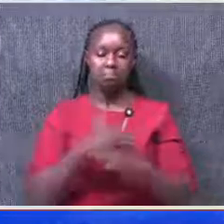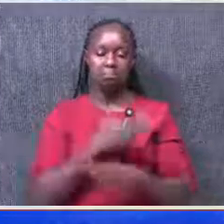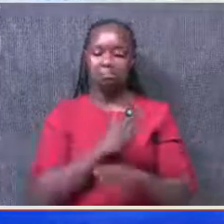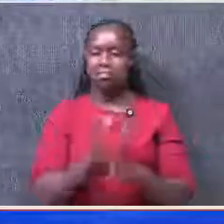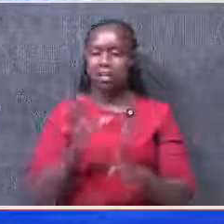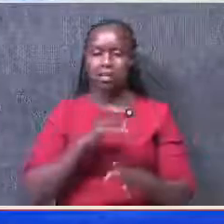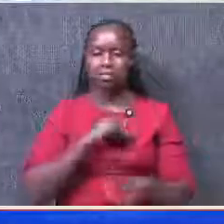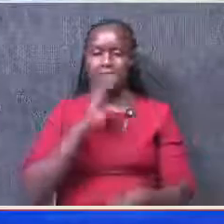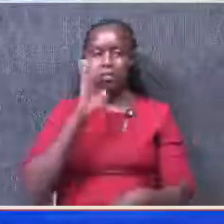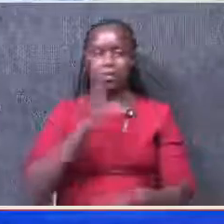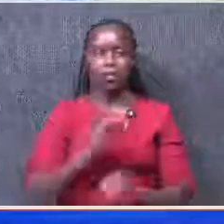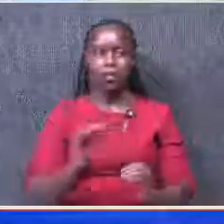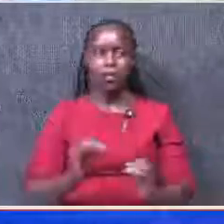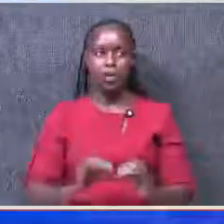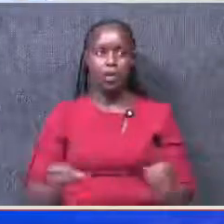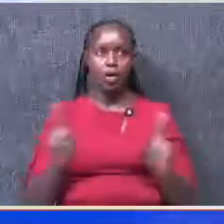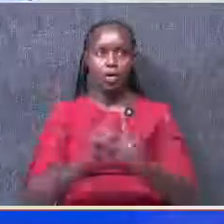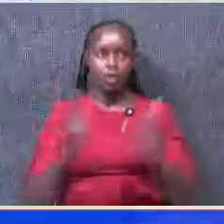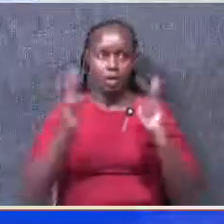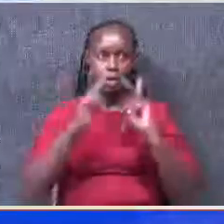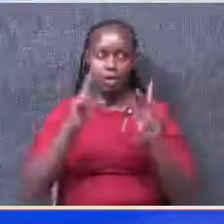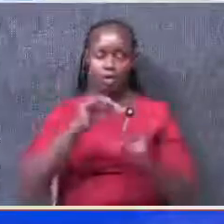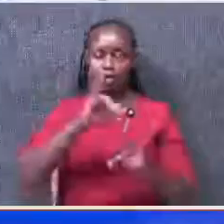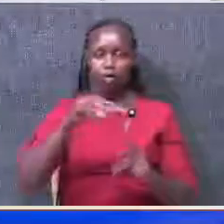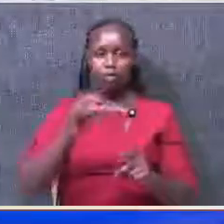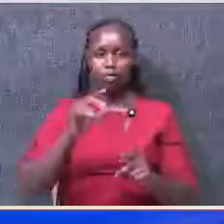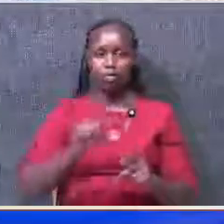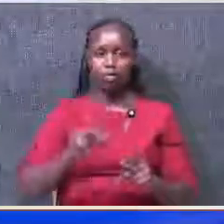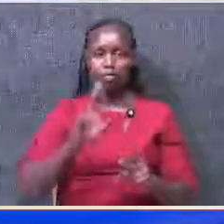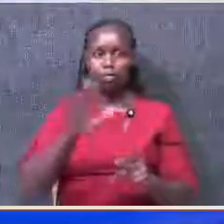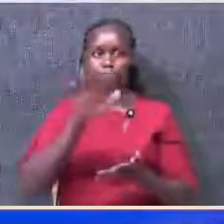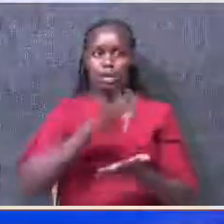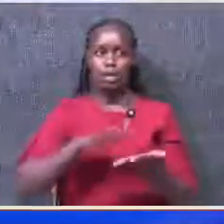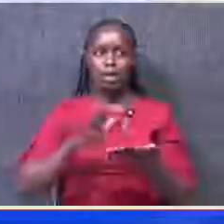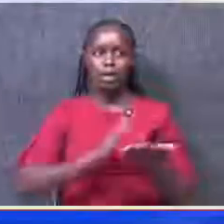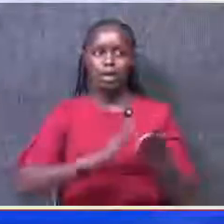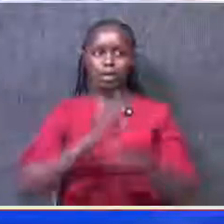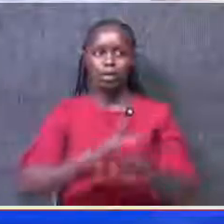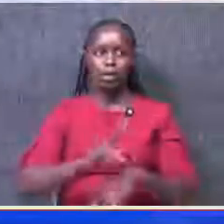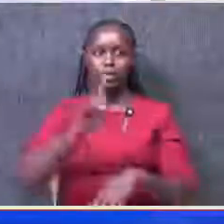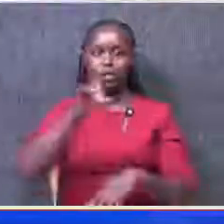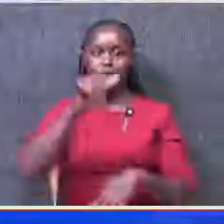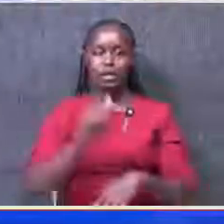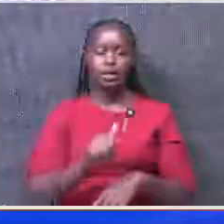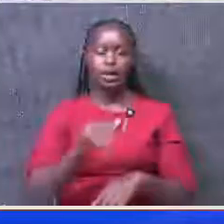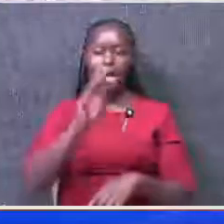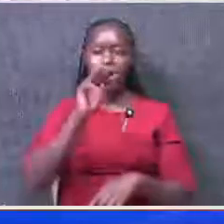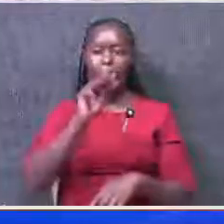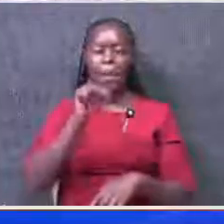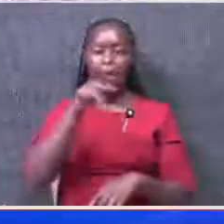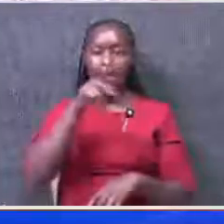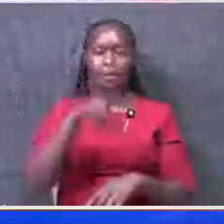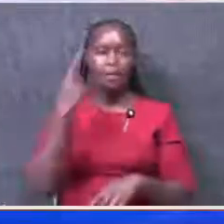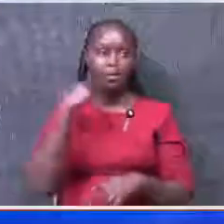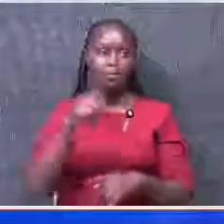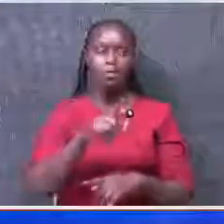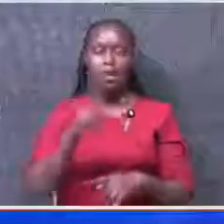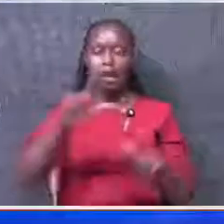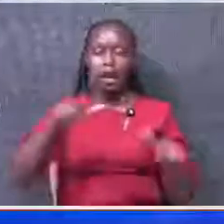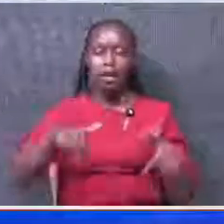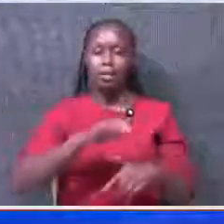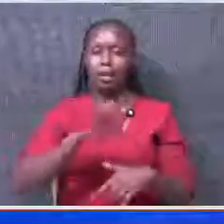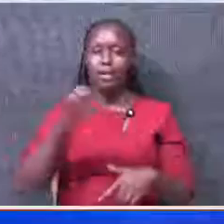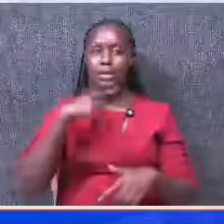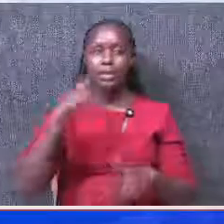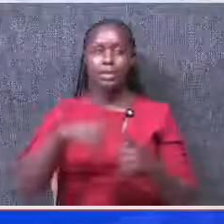wizi. Similar scenes were witnessed in Jogu area, Laikipia County, after UDA parliamentary aspirants for Laikipia East claimed